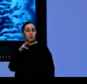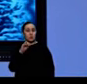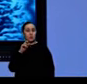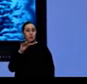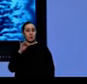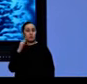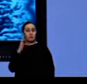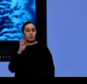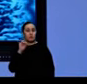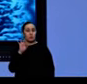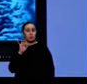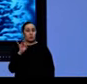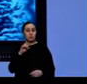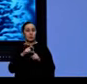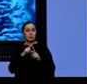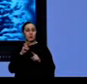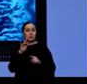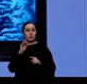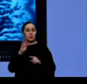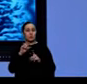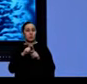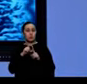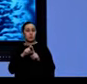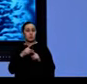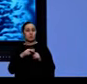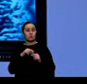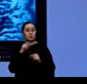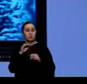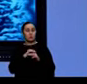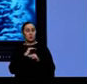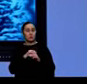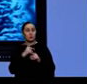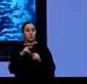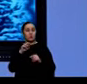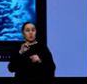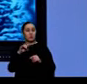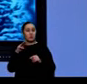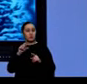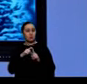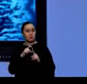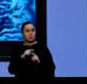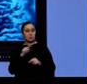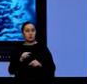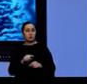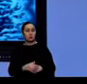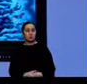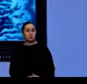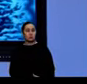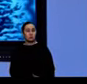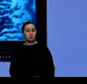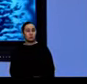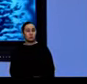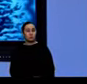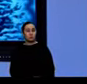Televizor so'zidan keyin mana kitob, televizor so'zlari yozildi. Barakalla, parta so'zi.